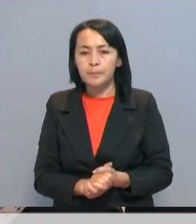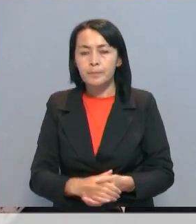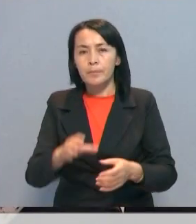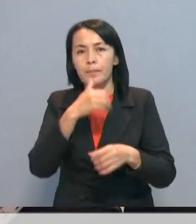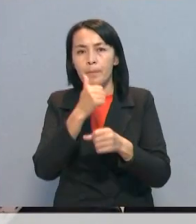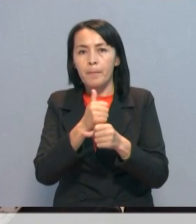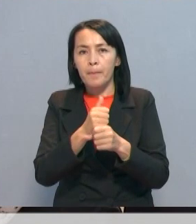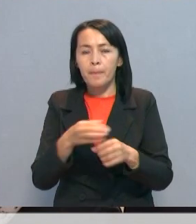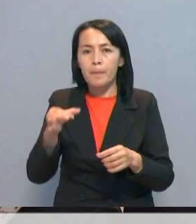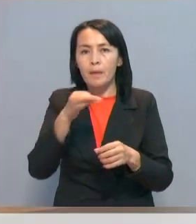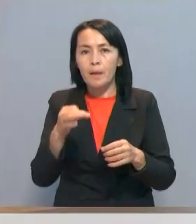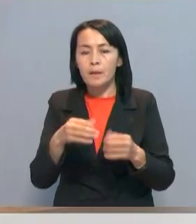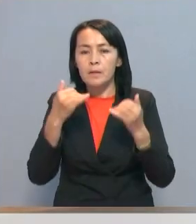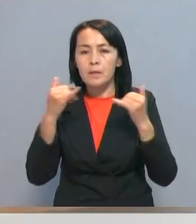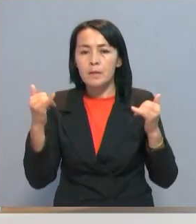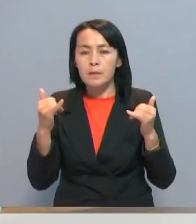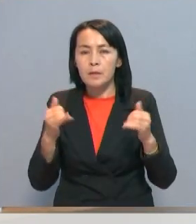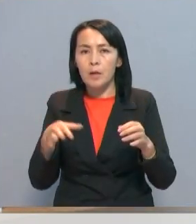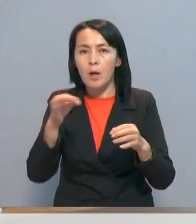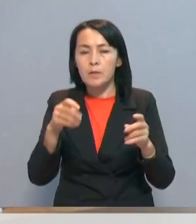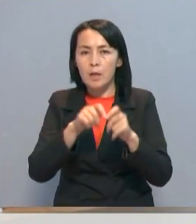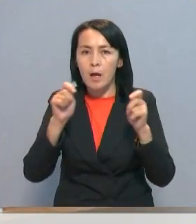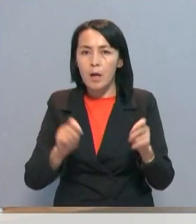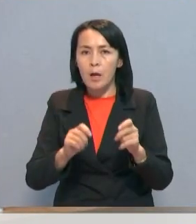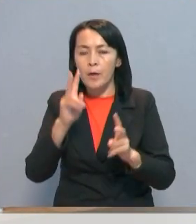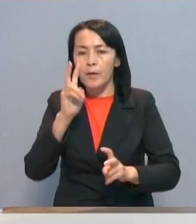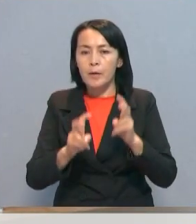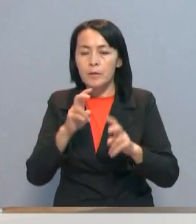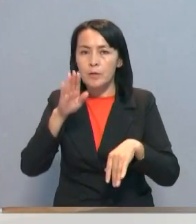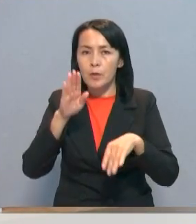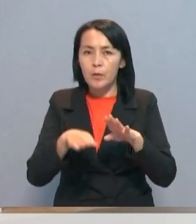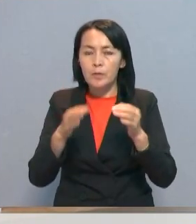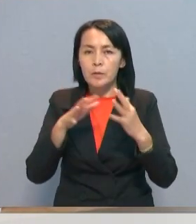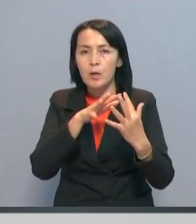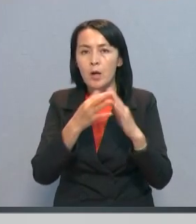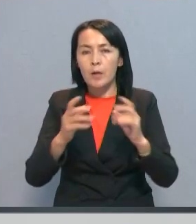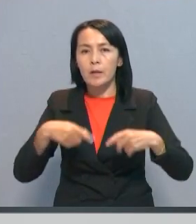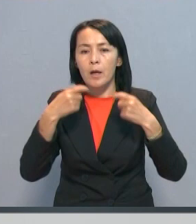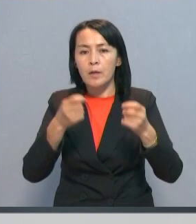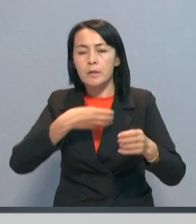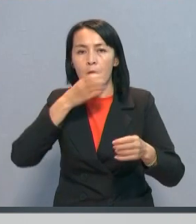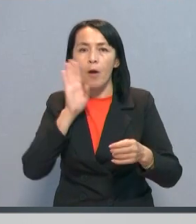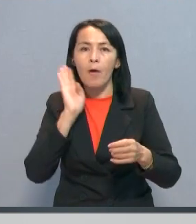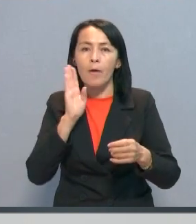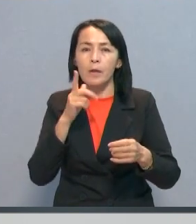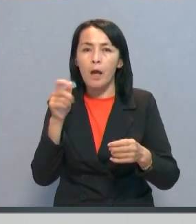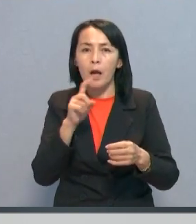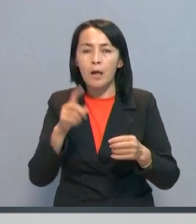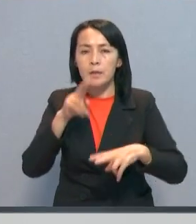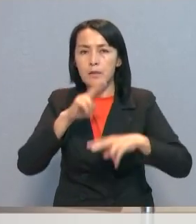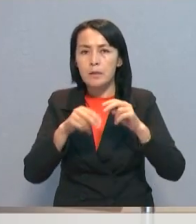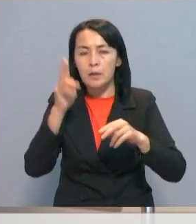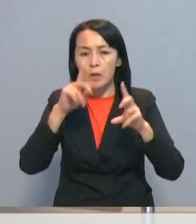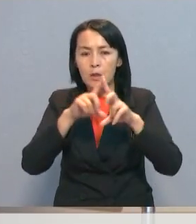Глава региона доложил о работе по развитию области, об открытии производств, улучшении инфраструктуры сел, обеспечении питьевой водой и газом,